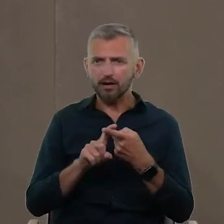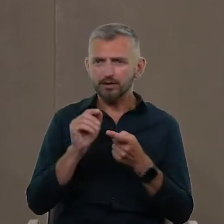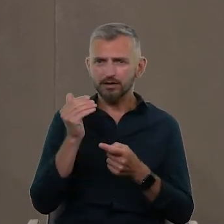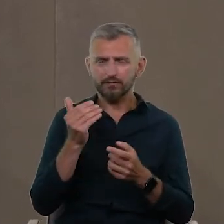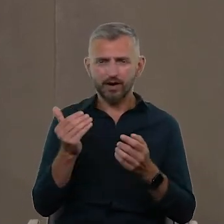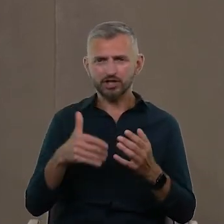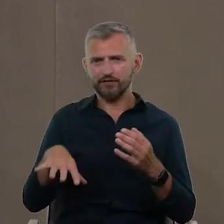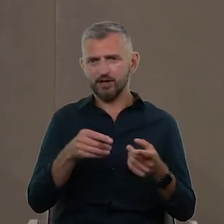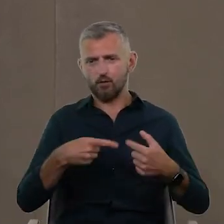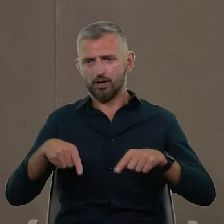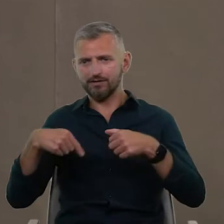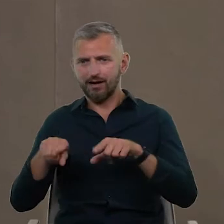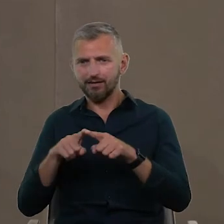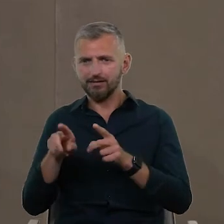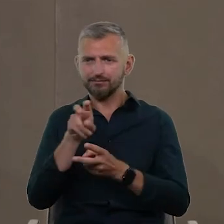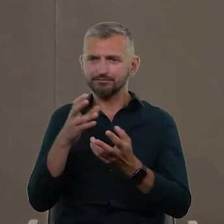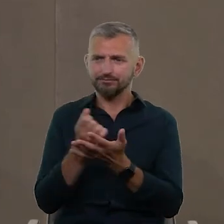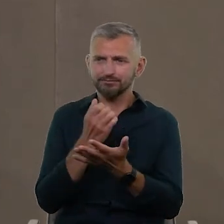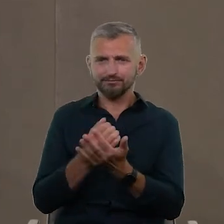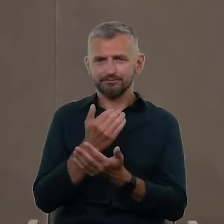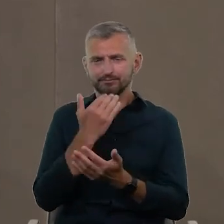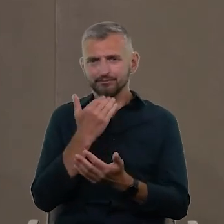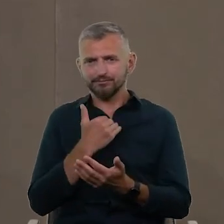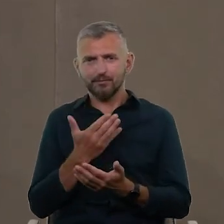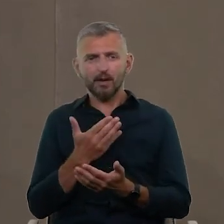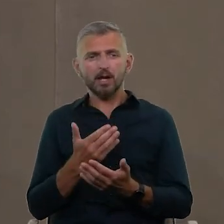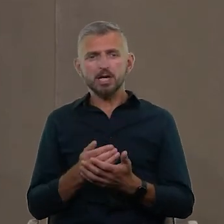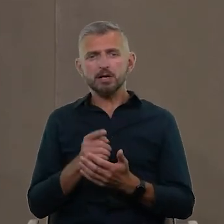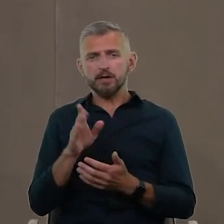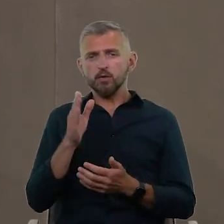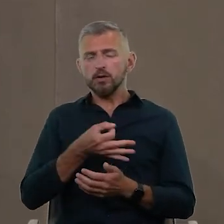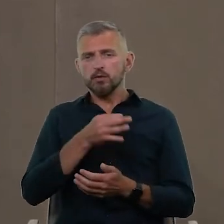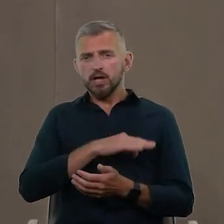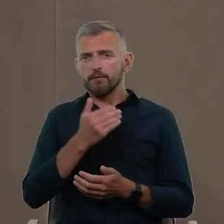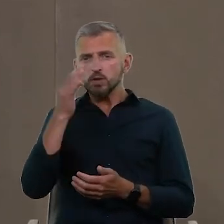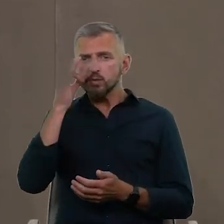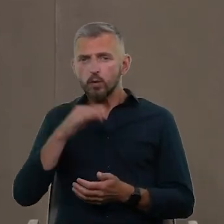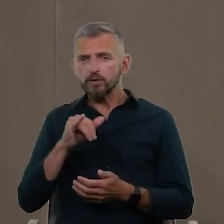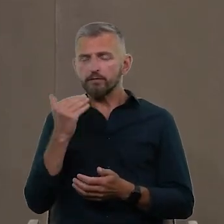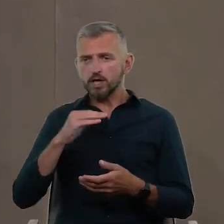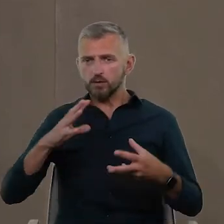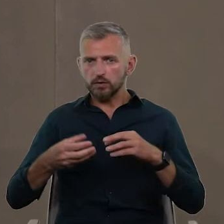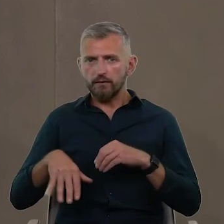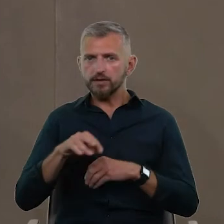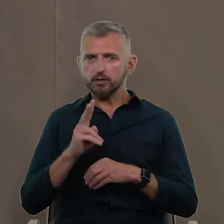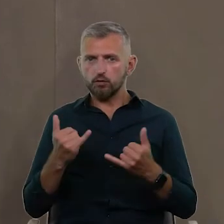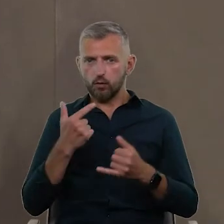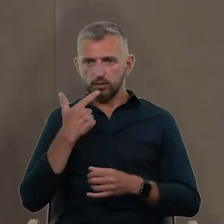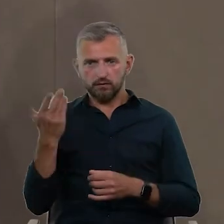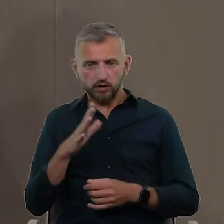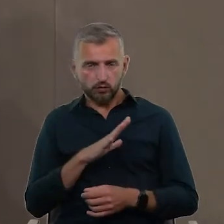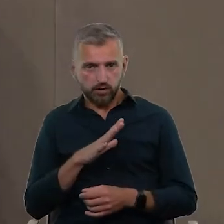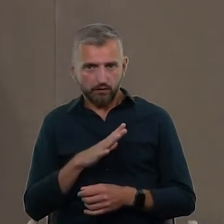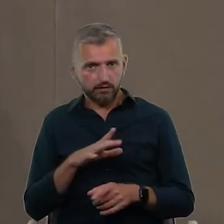всіх організацій, всі скористаються так само вашим досвідом, вашими результатами. І всі, хто сьогодні виступав,